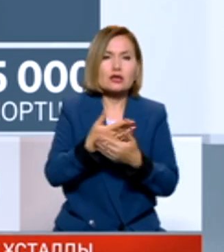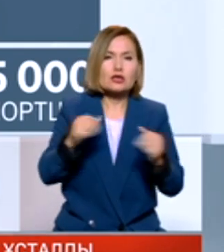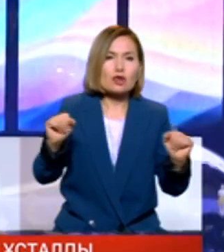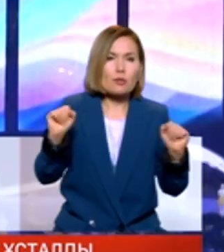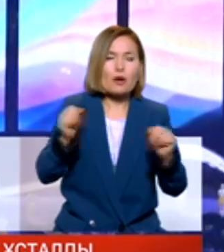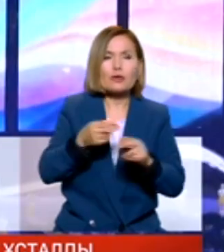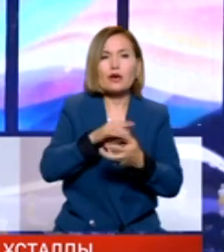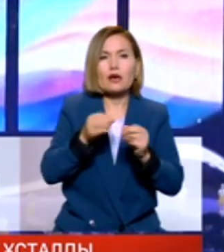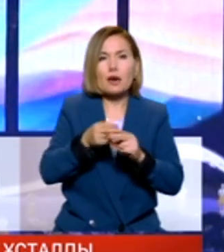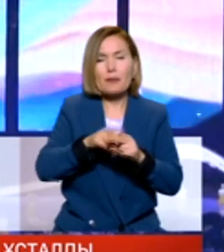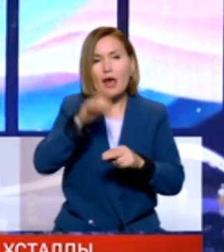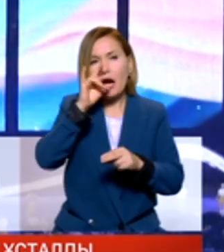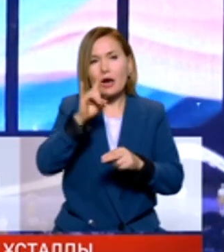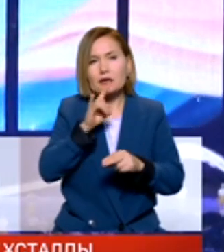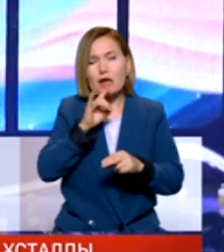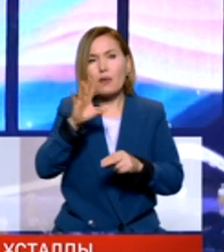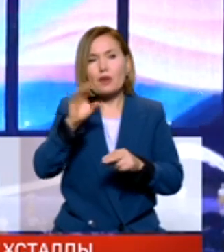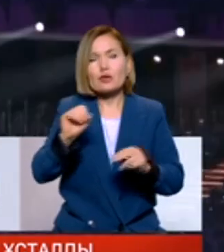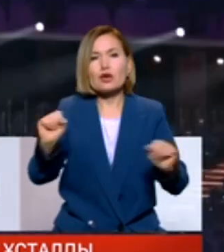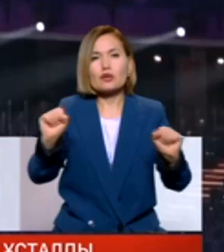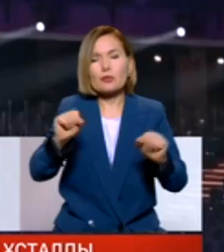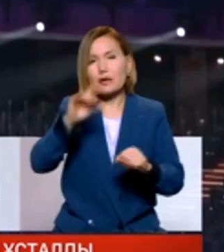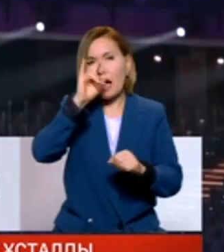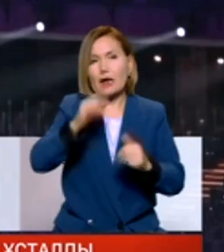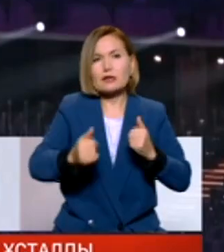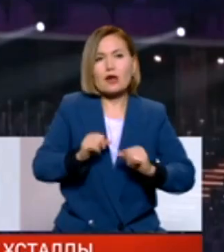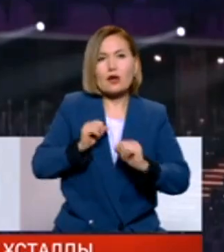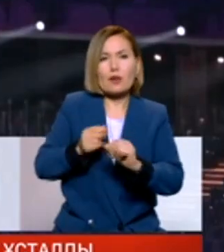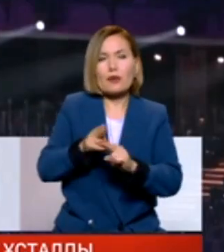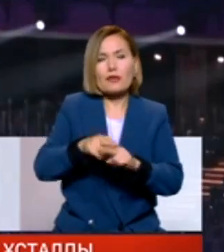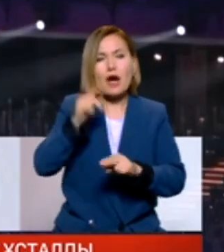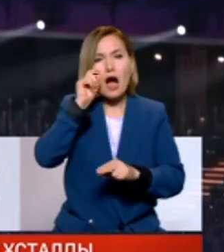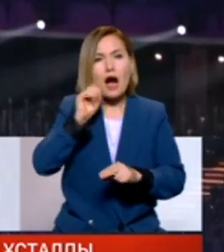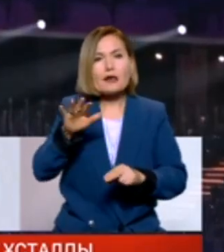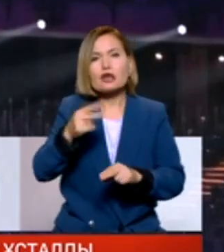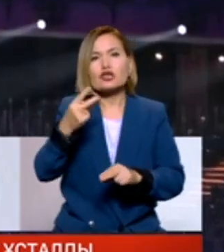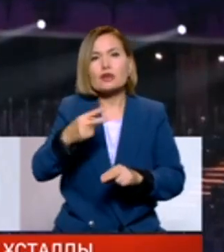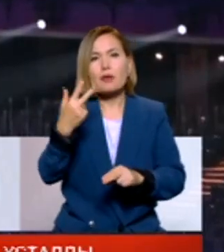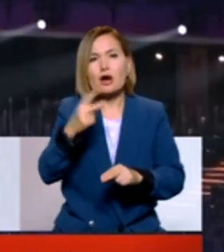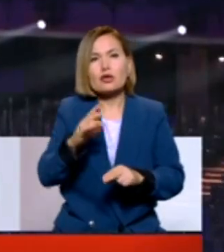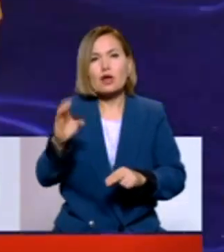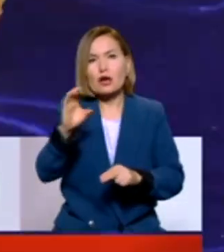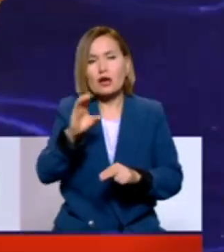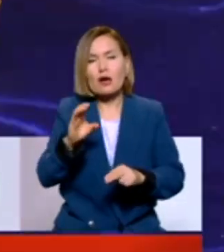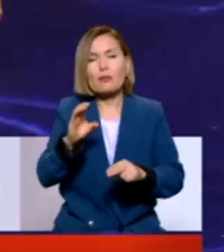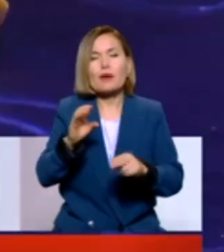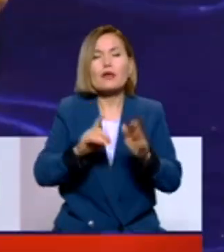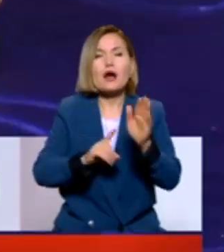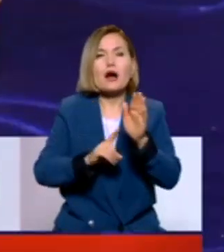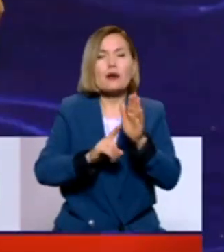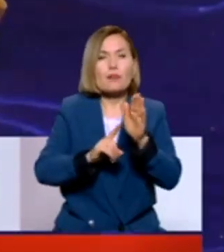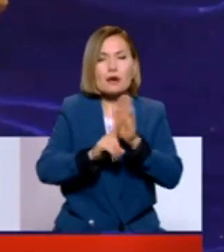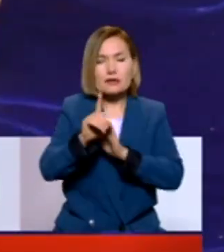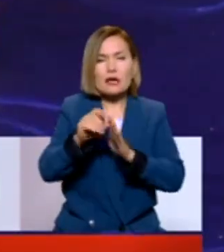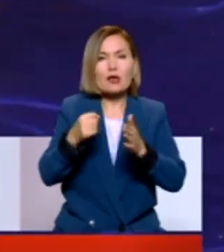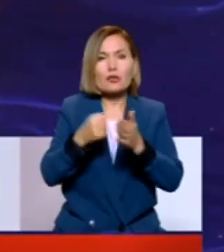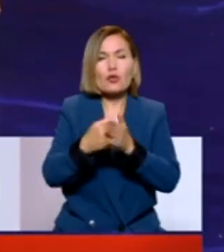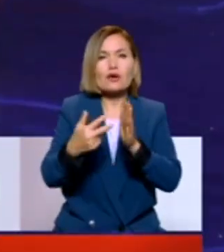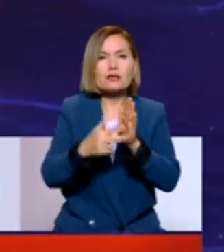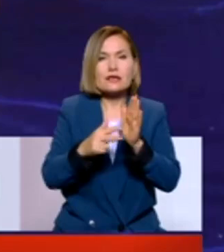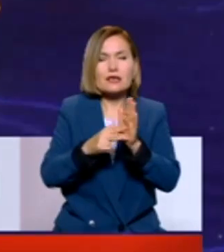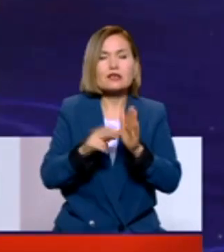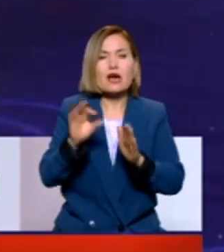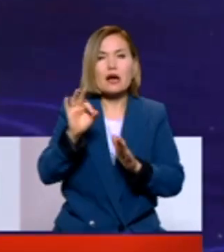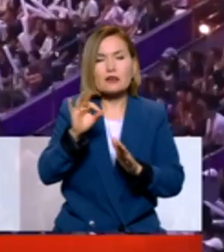Қазақстандық 500-ден аса спортшы ел намысын қорғайды. Азияда 23-ші қыркүйек пен 8-ші қазан аралығында Қытайдың